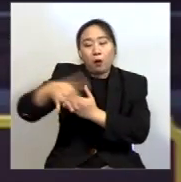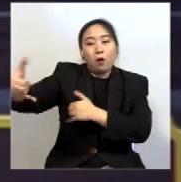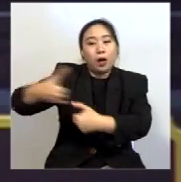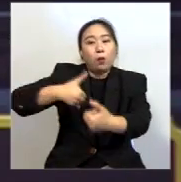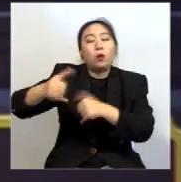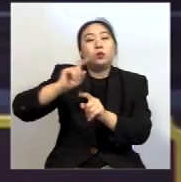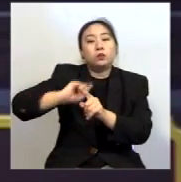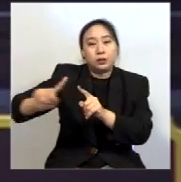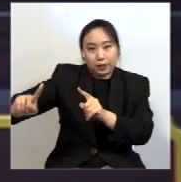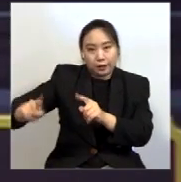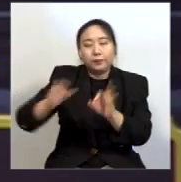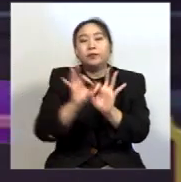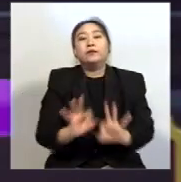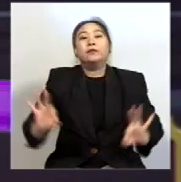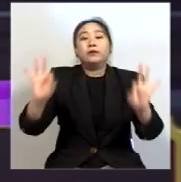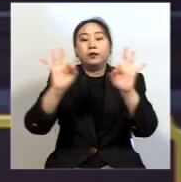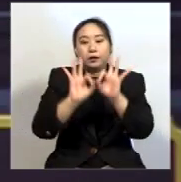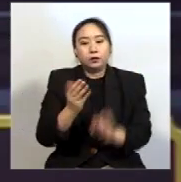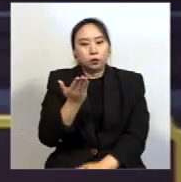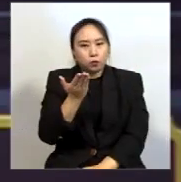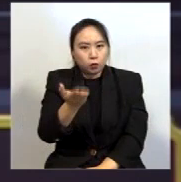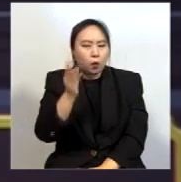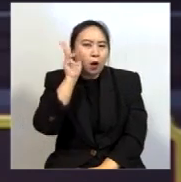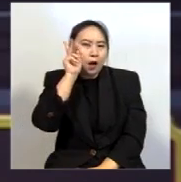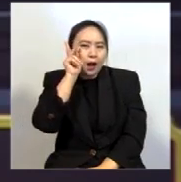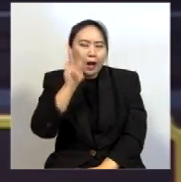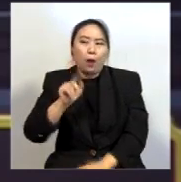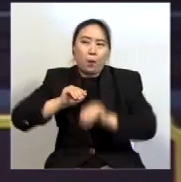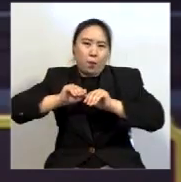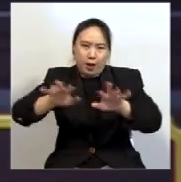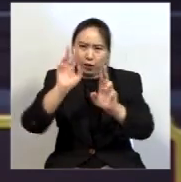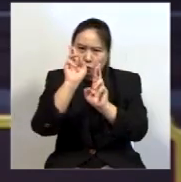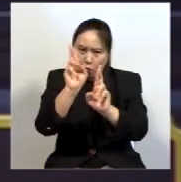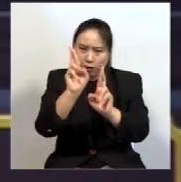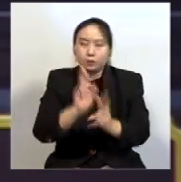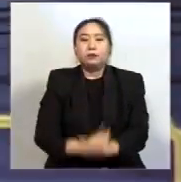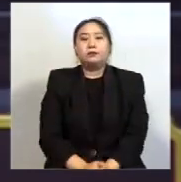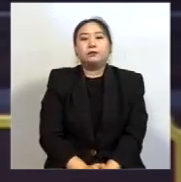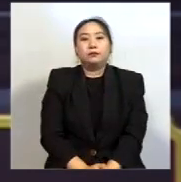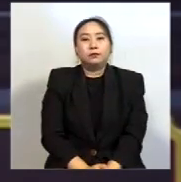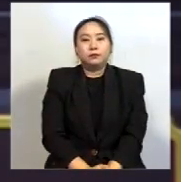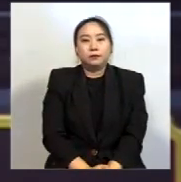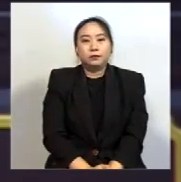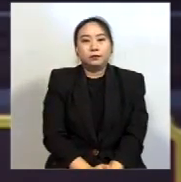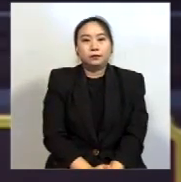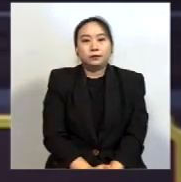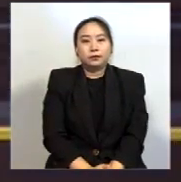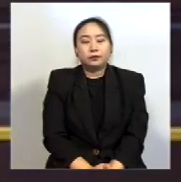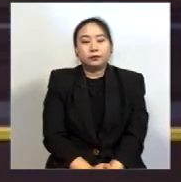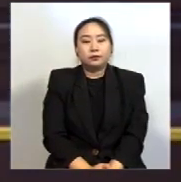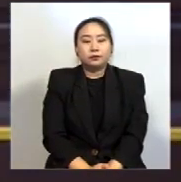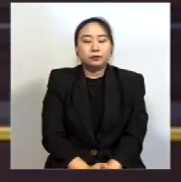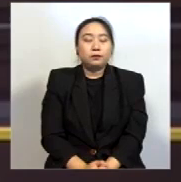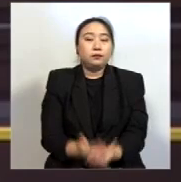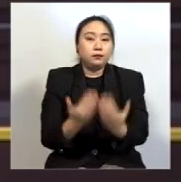ๆและที่สำคัญอีกเรื่องหนึ่งขอให้นำเสนอข่าวด้วยความระมัดระวังฟังเสียงนายกรัฐมนตรีหน่อยค่ะ